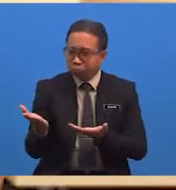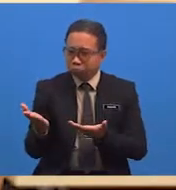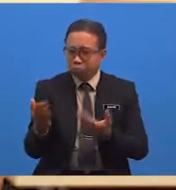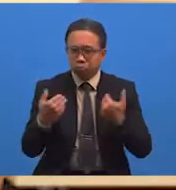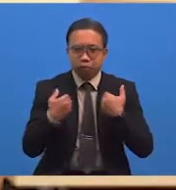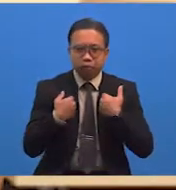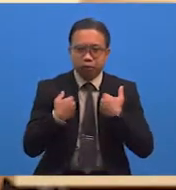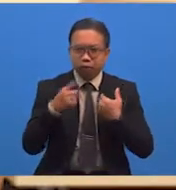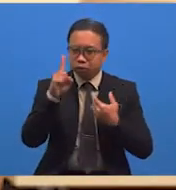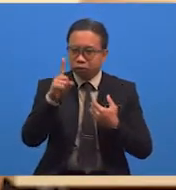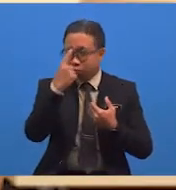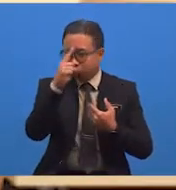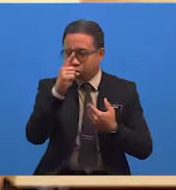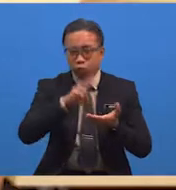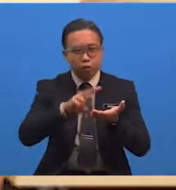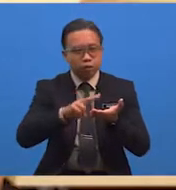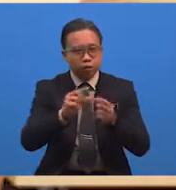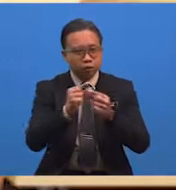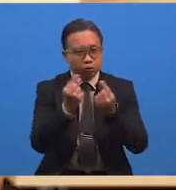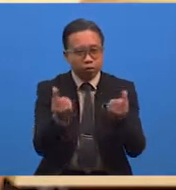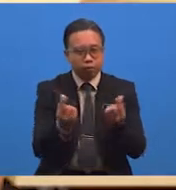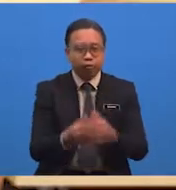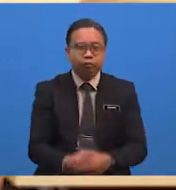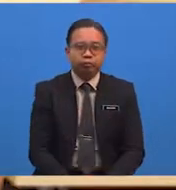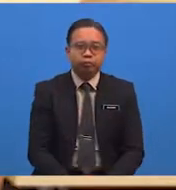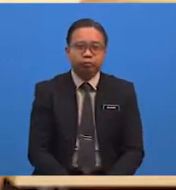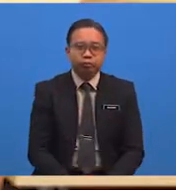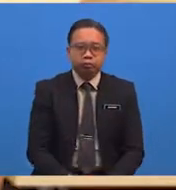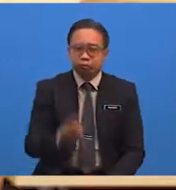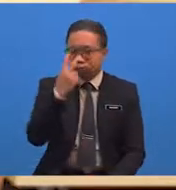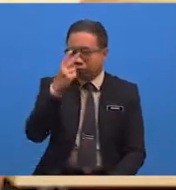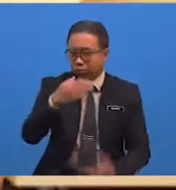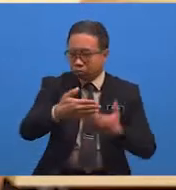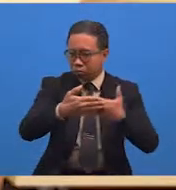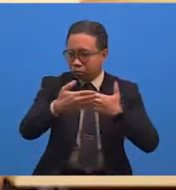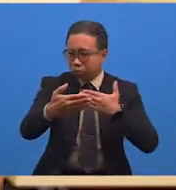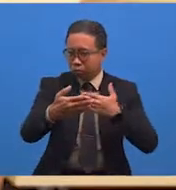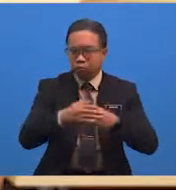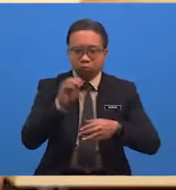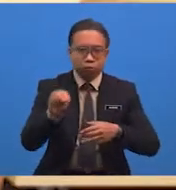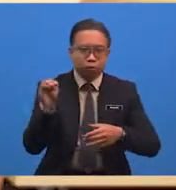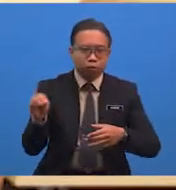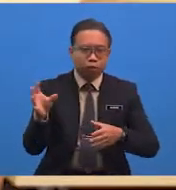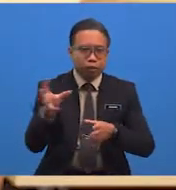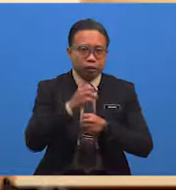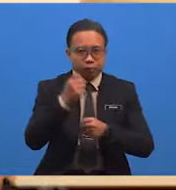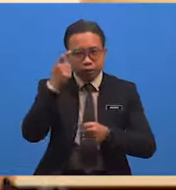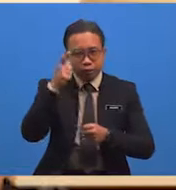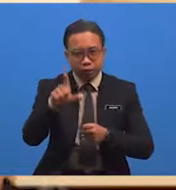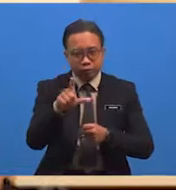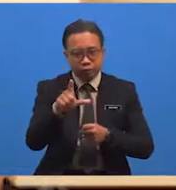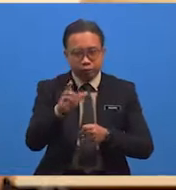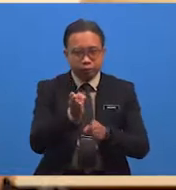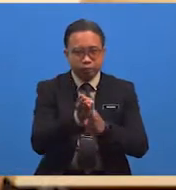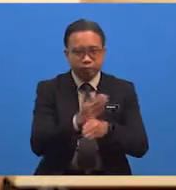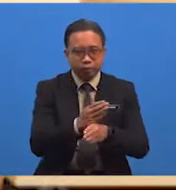cikgu ada sebuah rehal. Dari pandangan sisi hadapan, murid-murid dapat